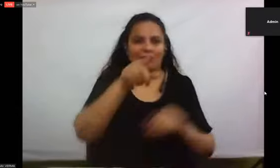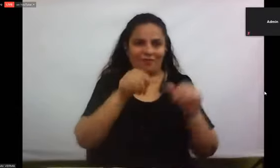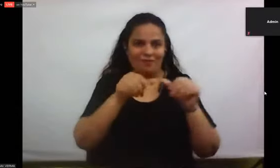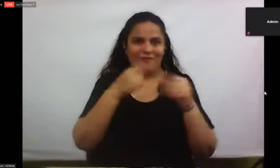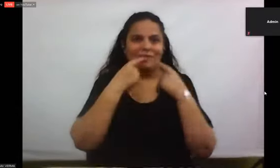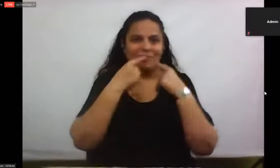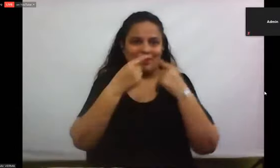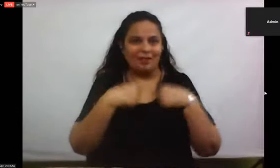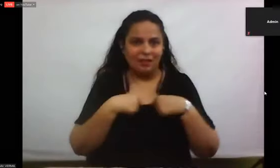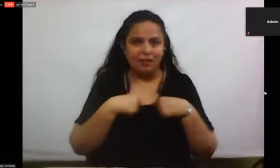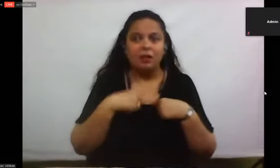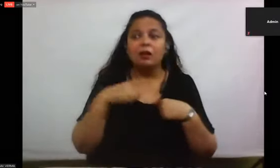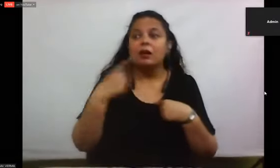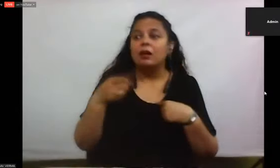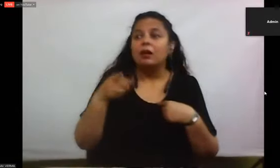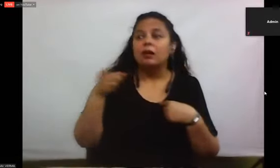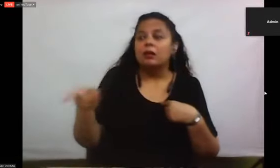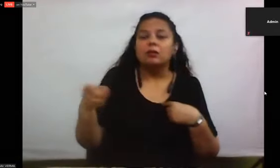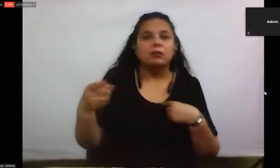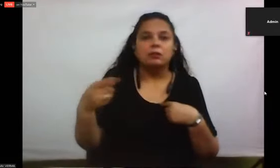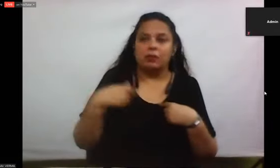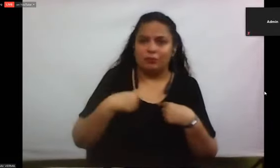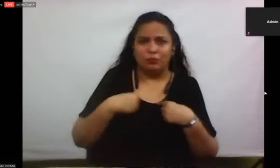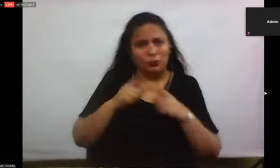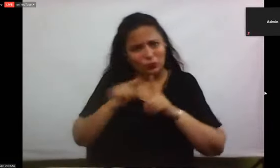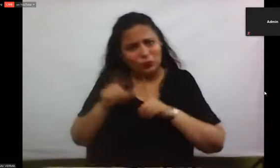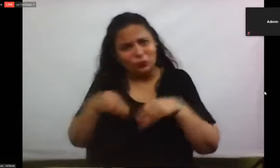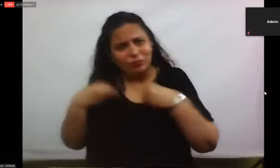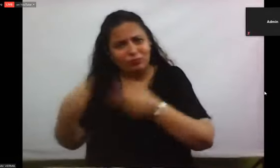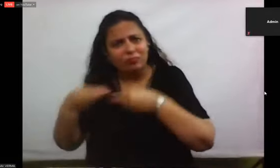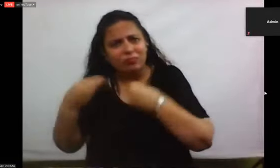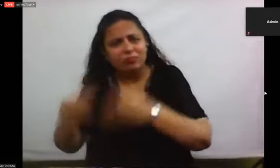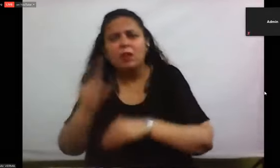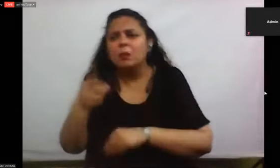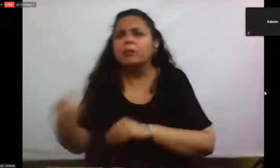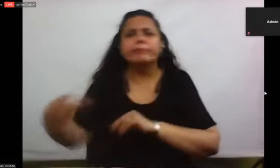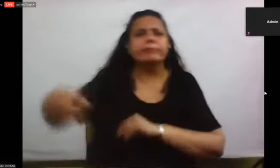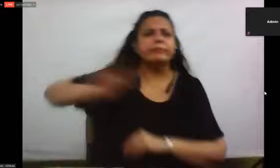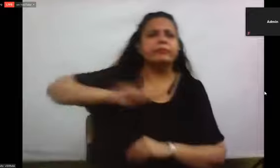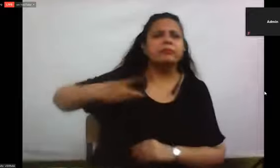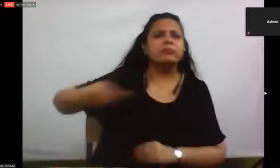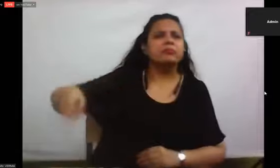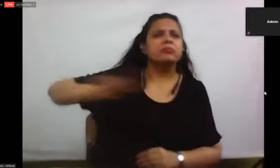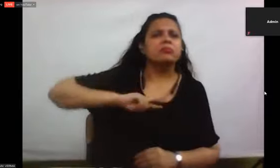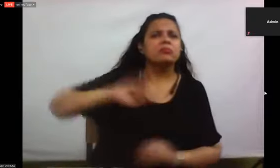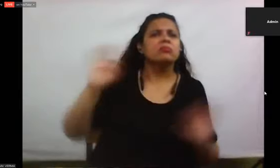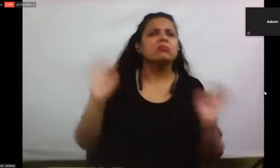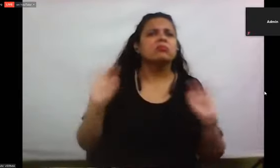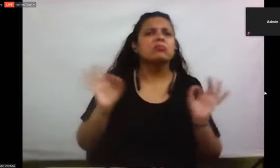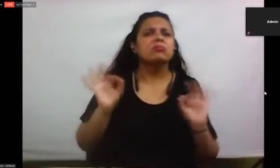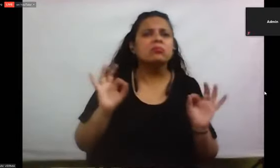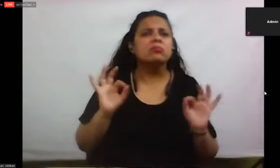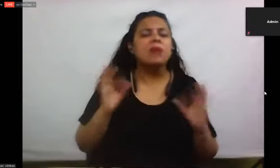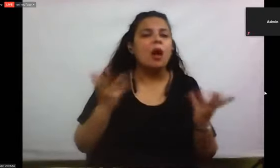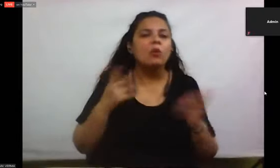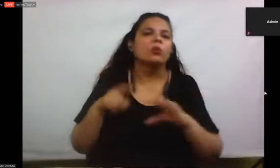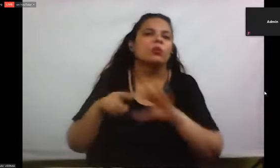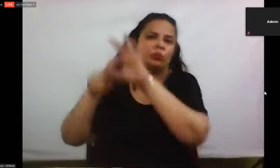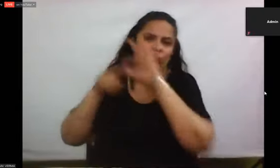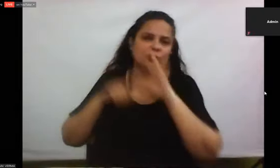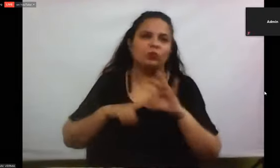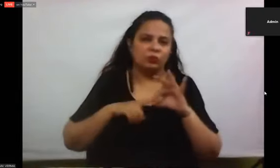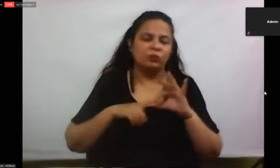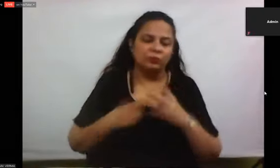नॉट कोऑपरेटिंग. तो ये सारी चीजें ही सेम स्टेप्स होंगे या मैम कुछ और अलग होंगे? एक ये है